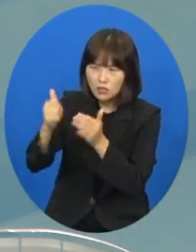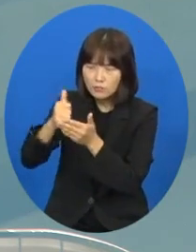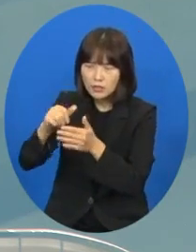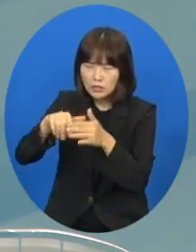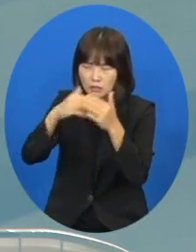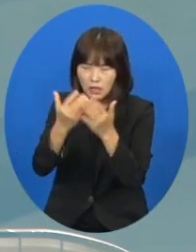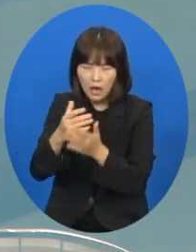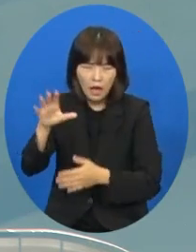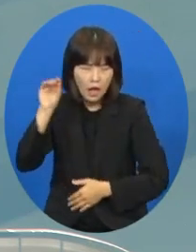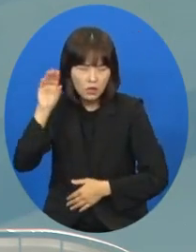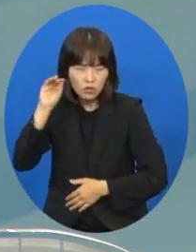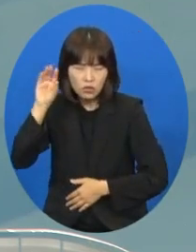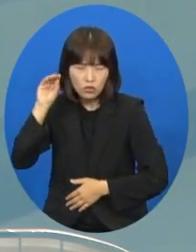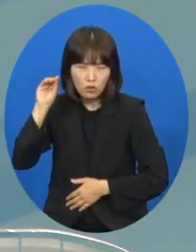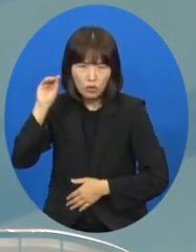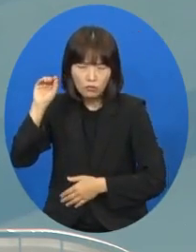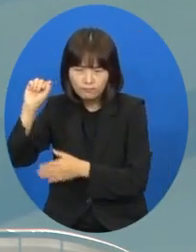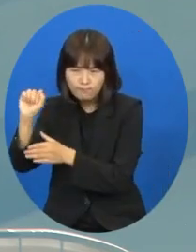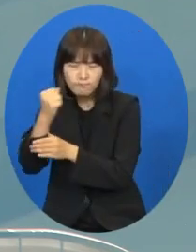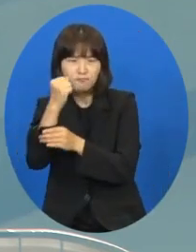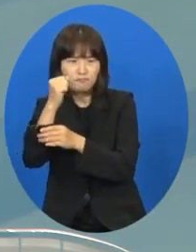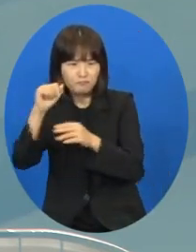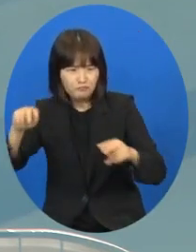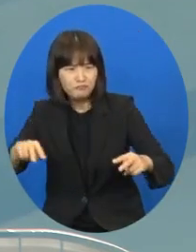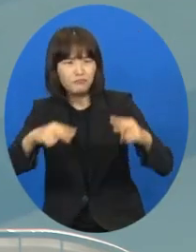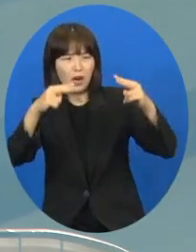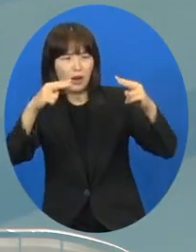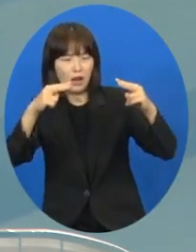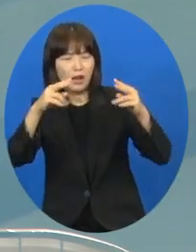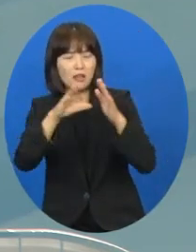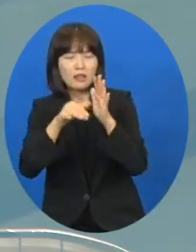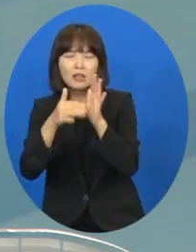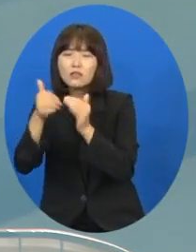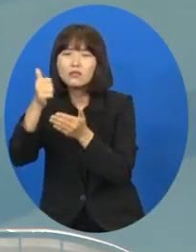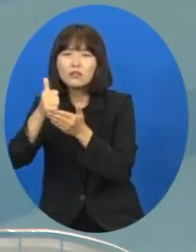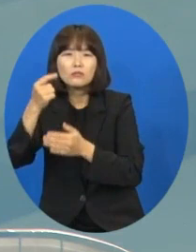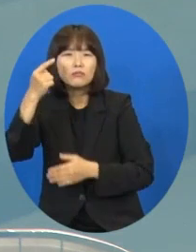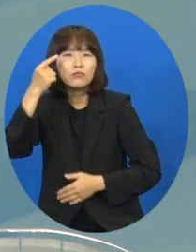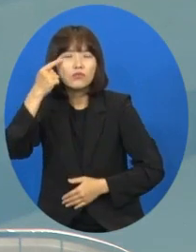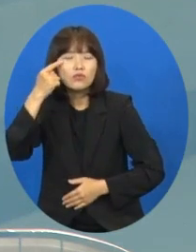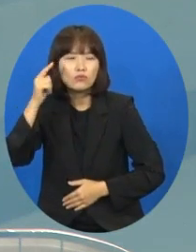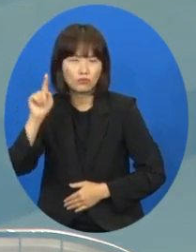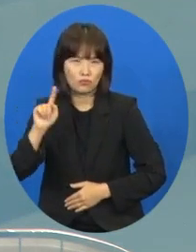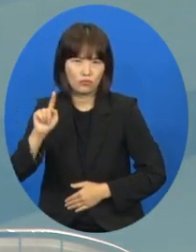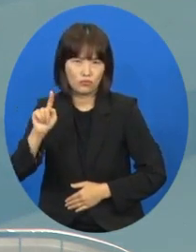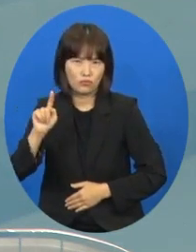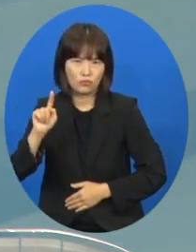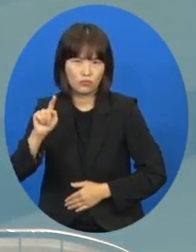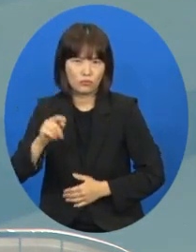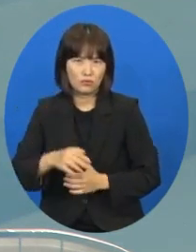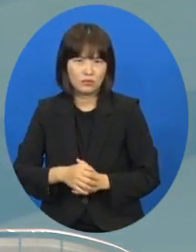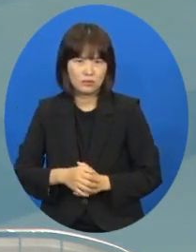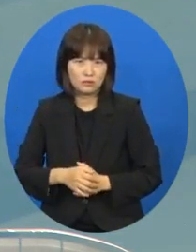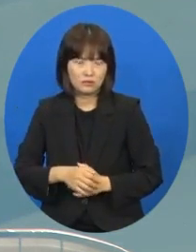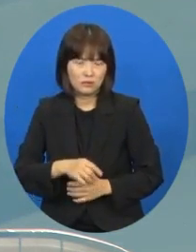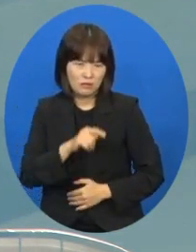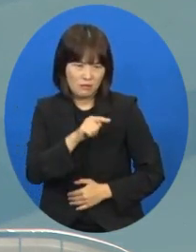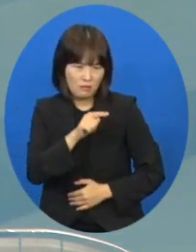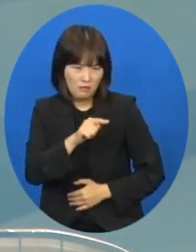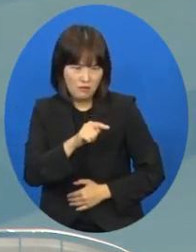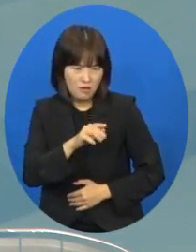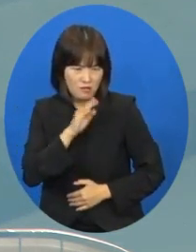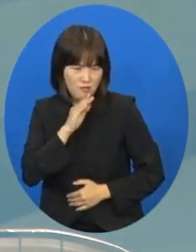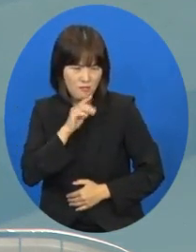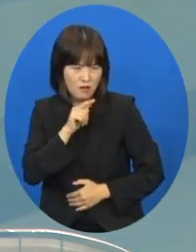이야기죠? 돌아보았습니다. 예수님의 눈이 어떤 눈이었을까요? 베드로, 너 정말 그럴